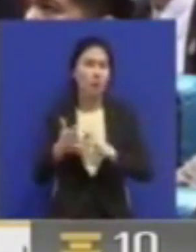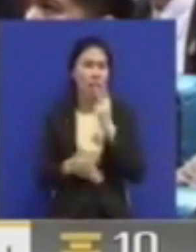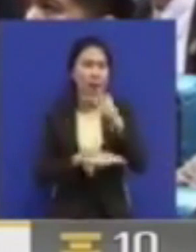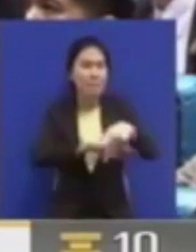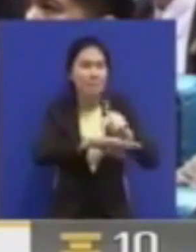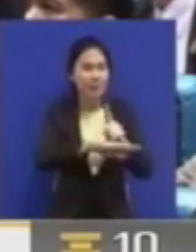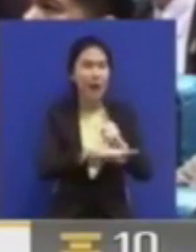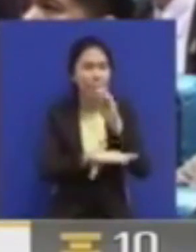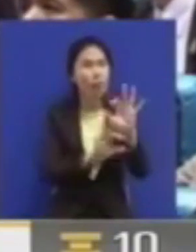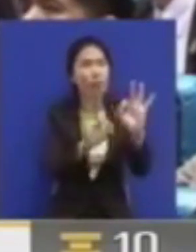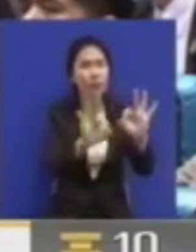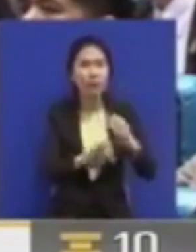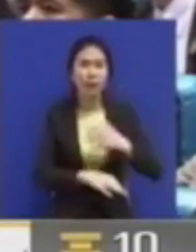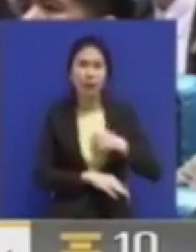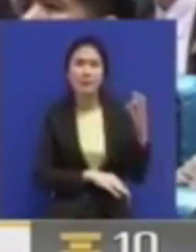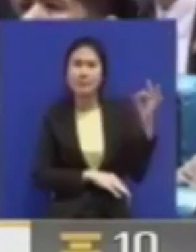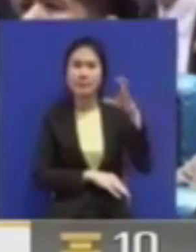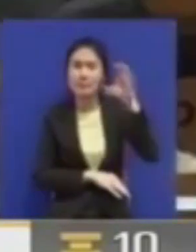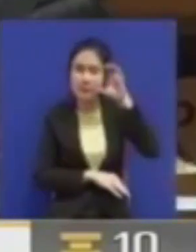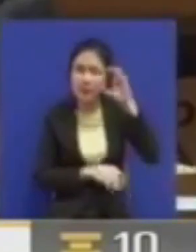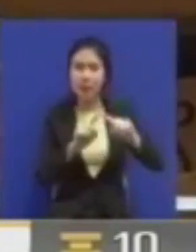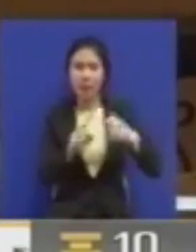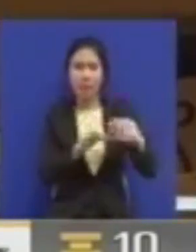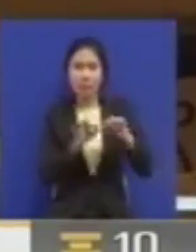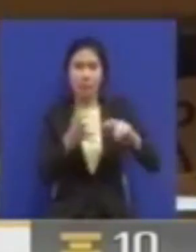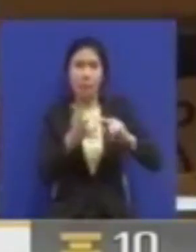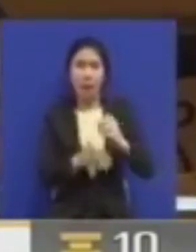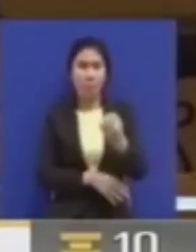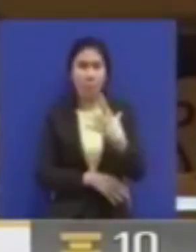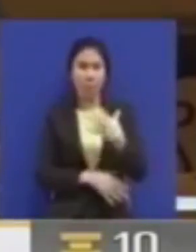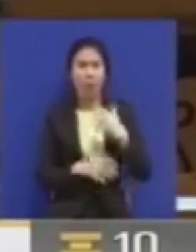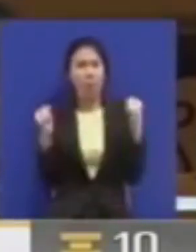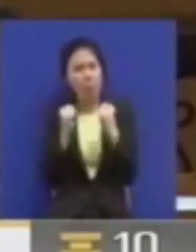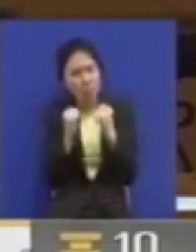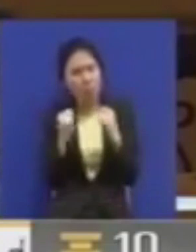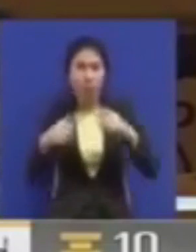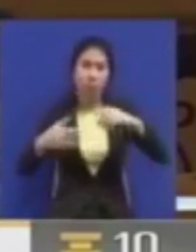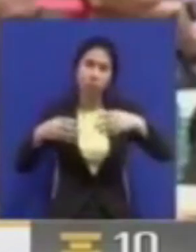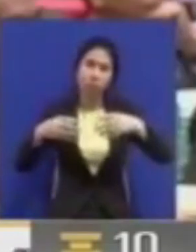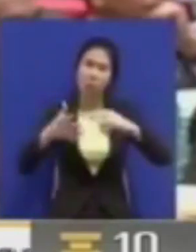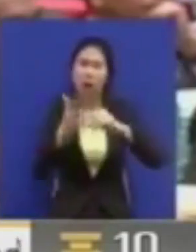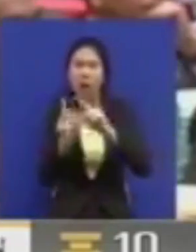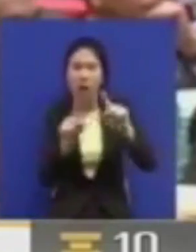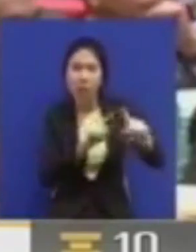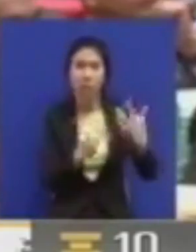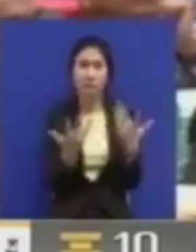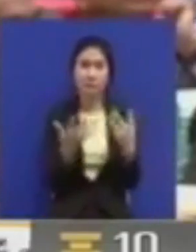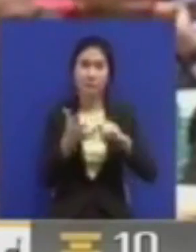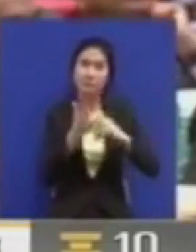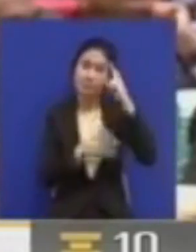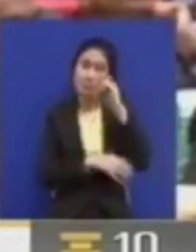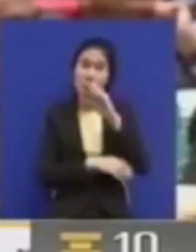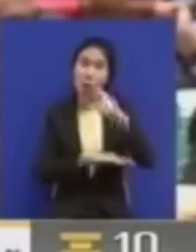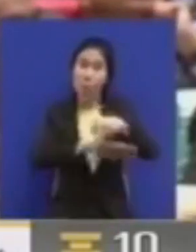งนี้โหวตสวนทางกับคนอื่นในสมาชิกประชาธิปัตย์เนี่ยนายเทพไทยก็ตอบว่าคนอื่นก็คงโหวตด้วยความจำเป็นและรักษามารยาทโสล